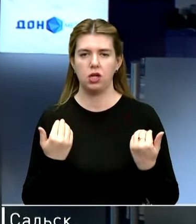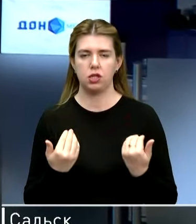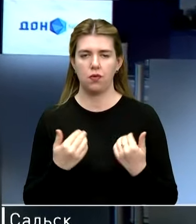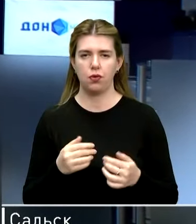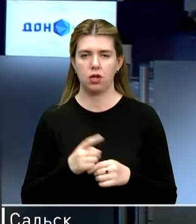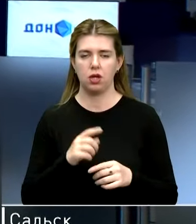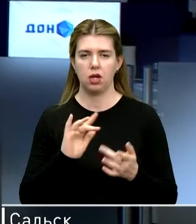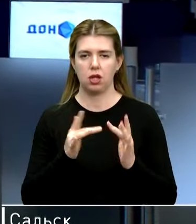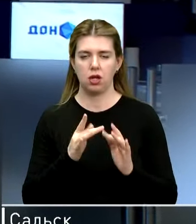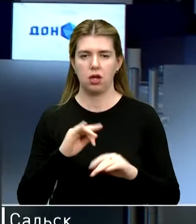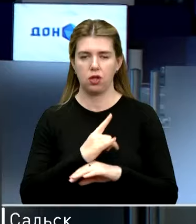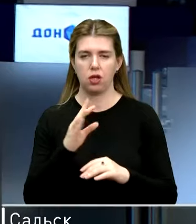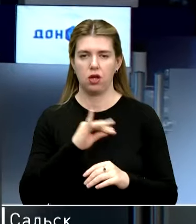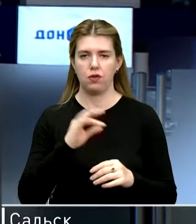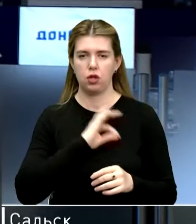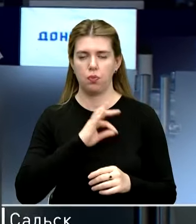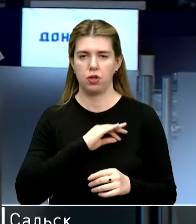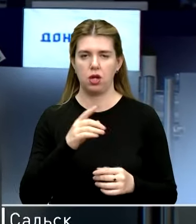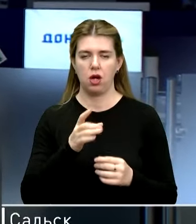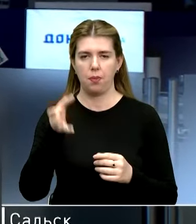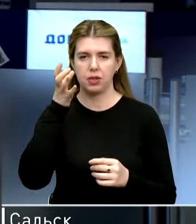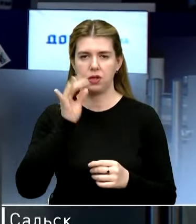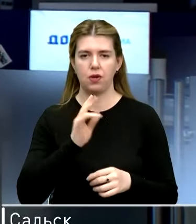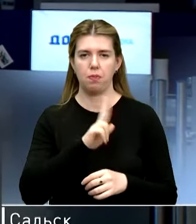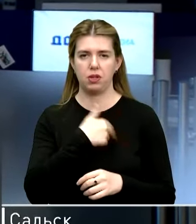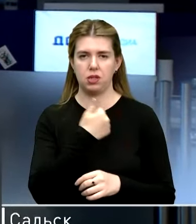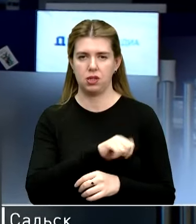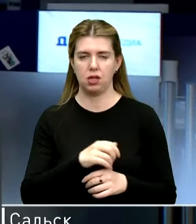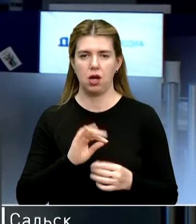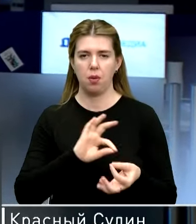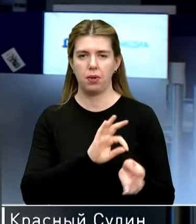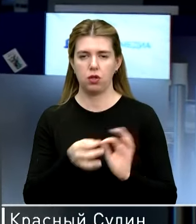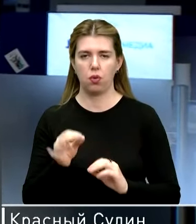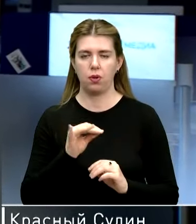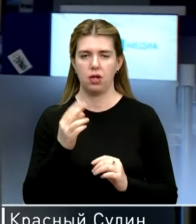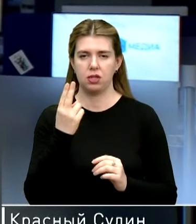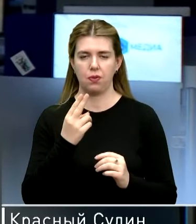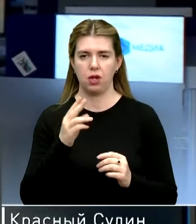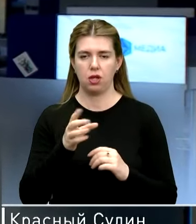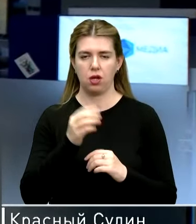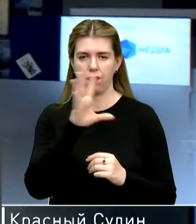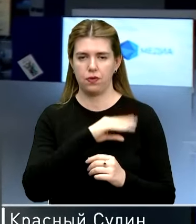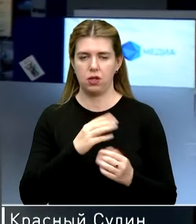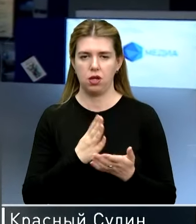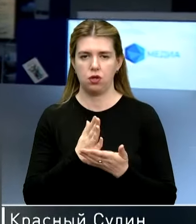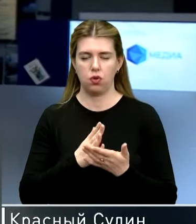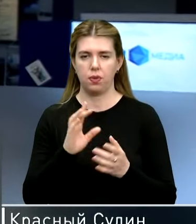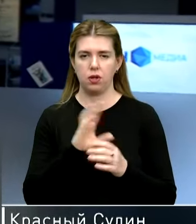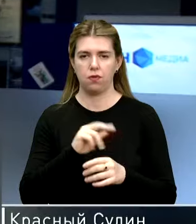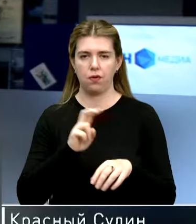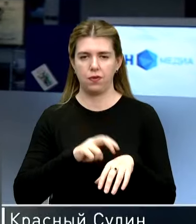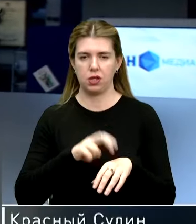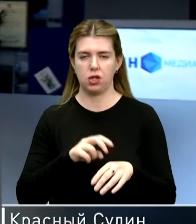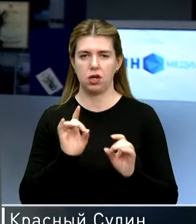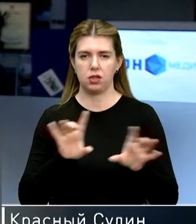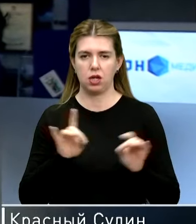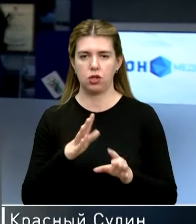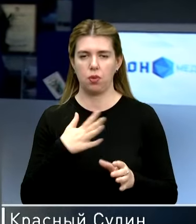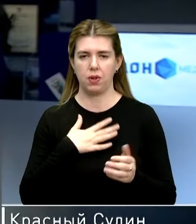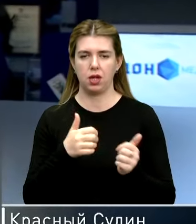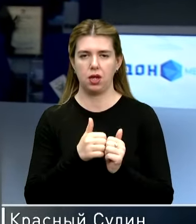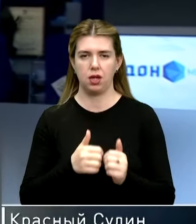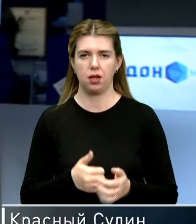Сегодня нейросети уже активно используют в образовании и медицине. Подробнее о цифровом разуме на службе педагогов и врачей расскажет